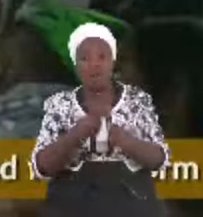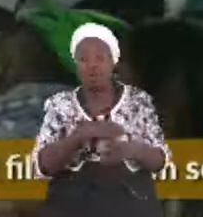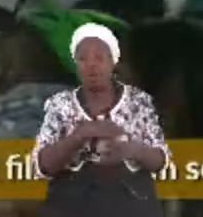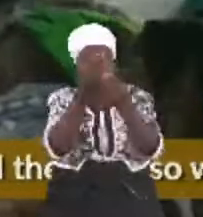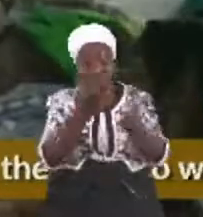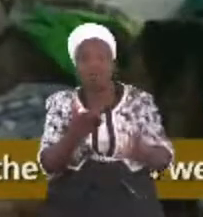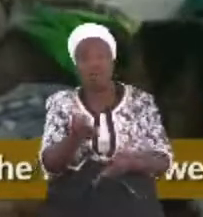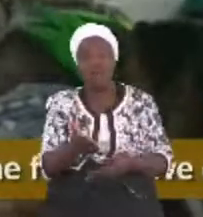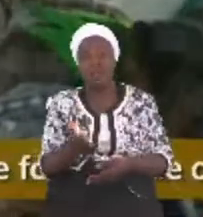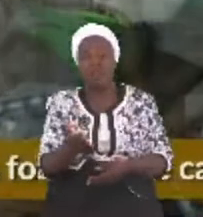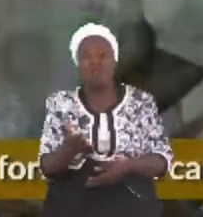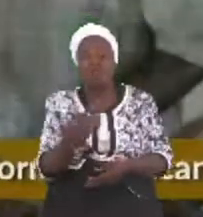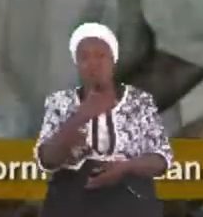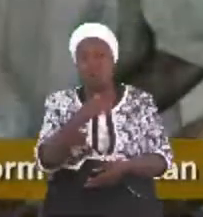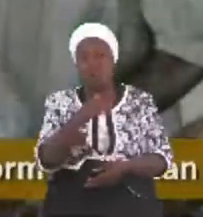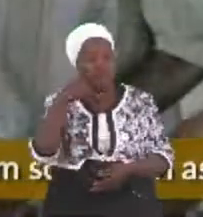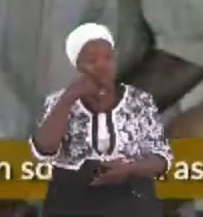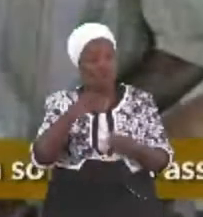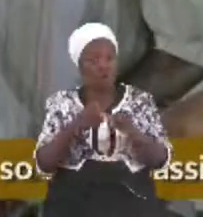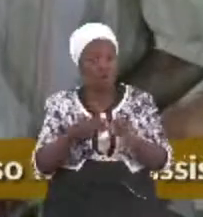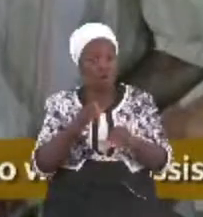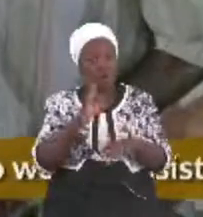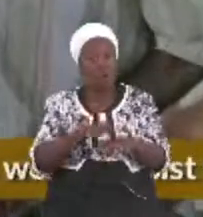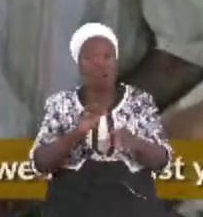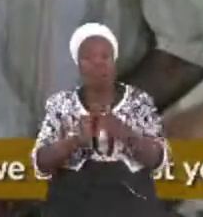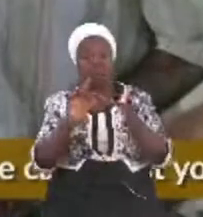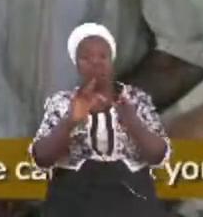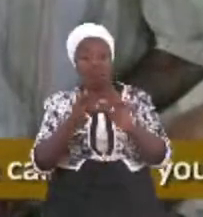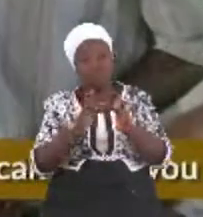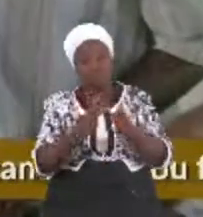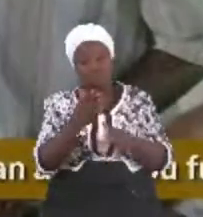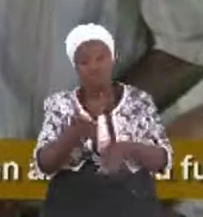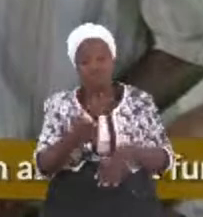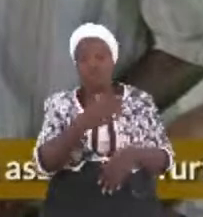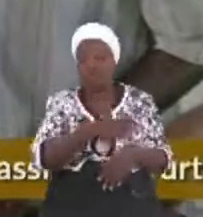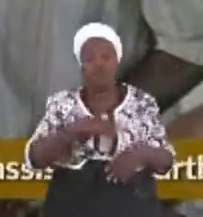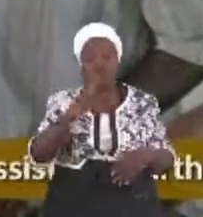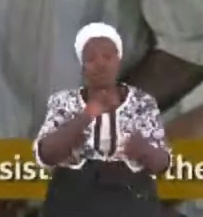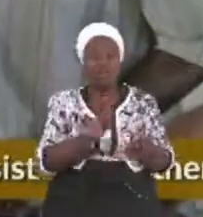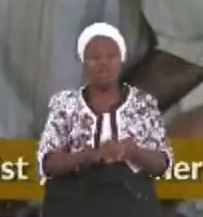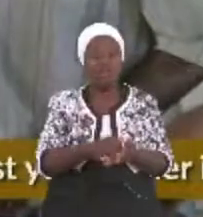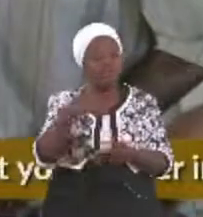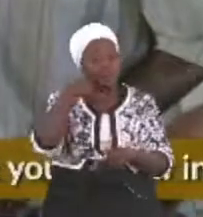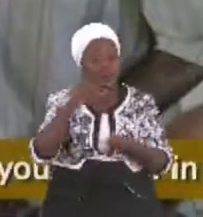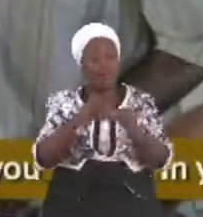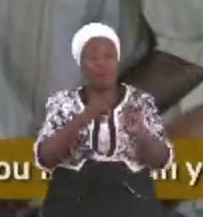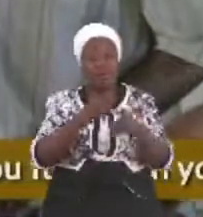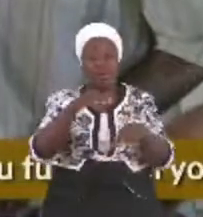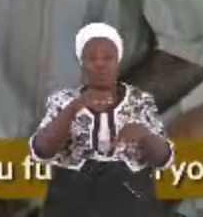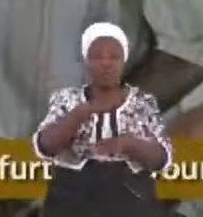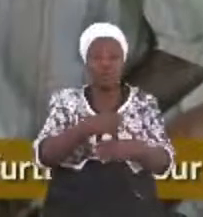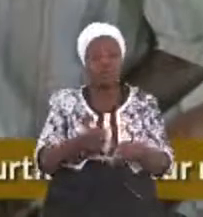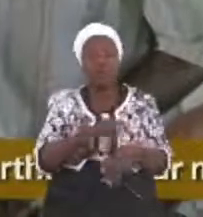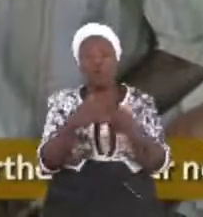qui s'affiche là-bas. Utilisez le numéro de téléphone pour nous envoyer vos informations